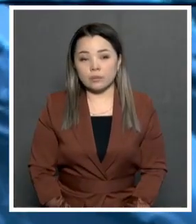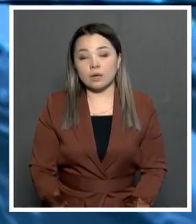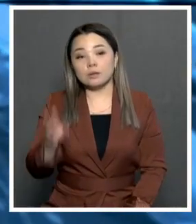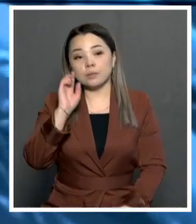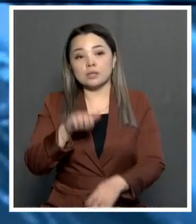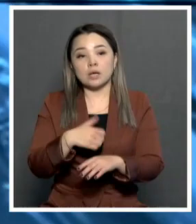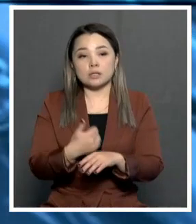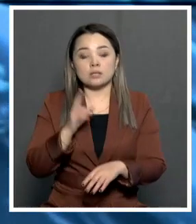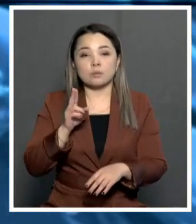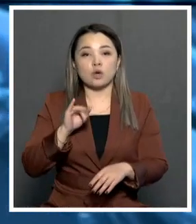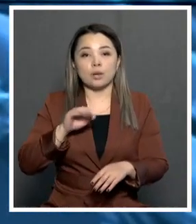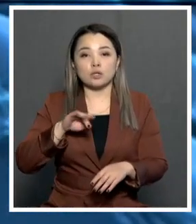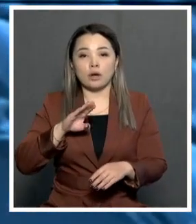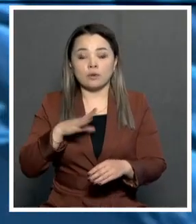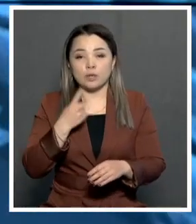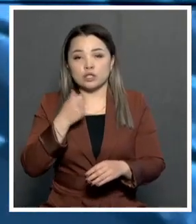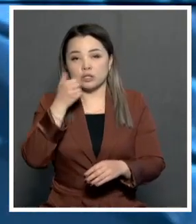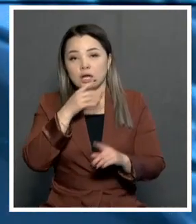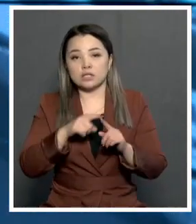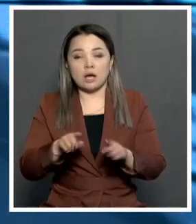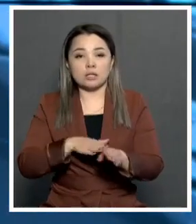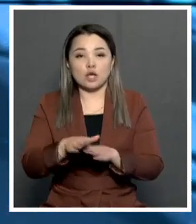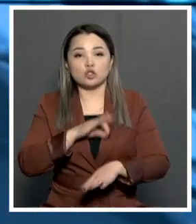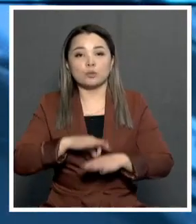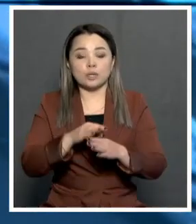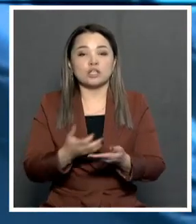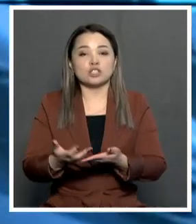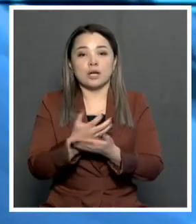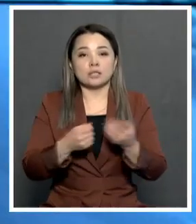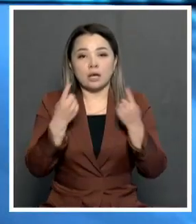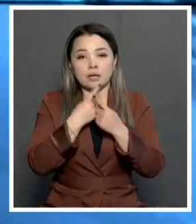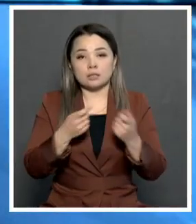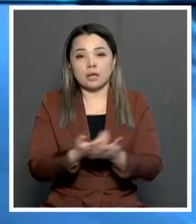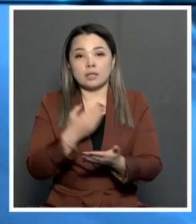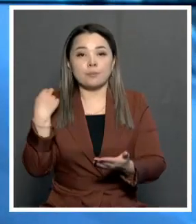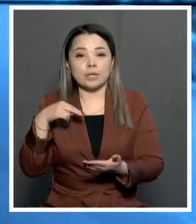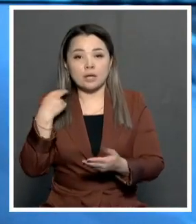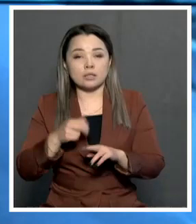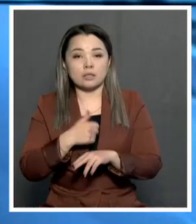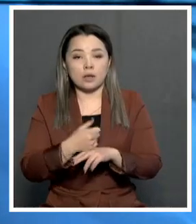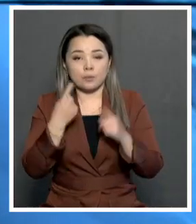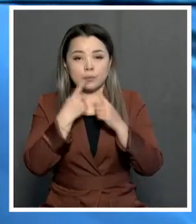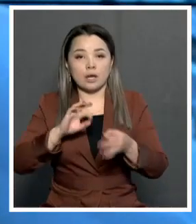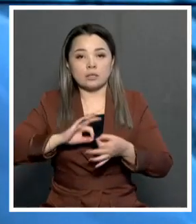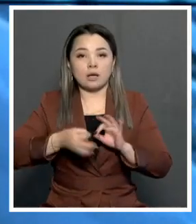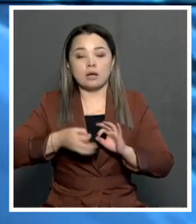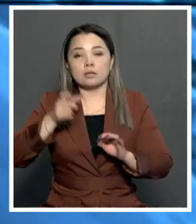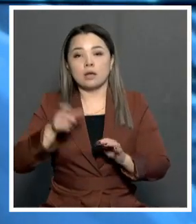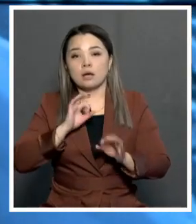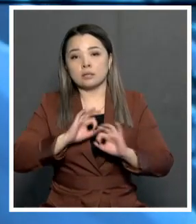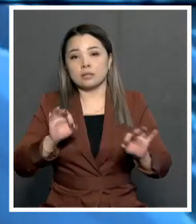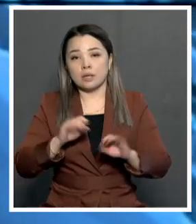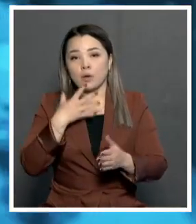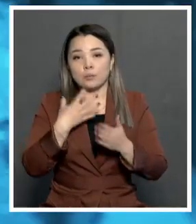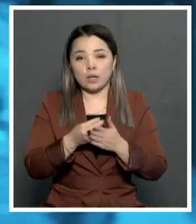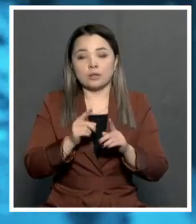Мемлекет басшысы Қасым Жомарт Тоқаевтың бір жыл ішінде атқарған жұмысы туралы жинақ жарық көрді. Бұл туралы президенттің баспасөз хатшысы Берік Уәли өзінің